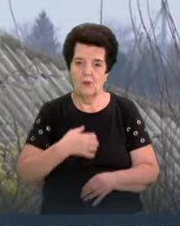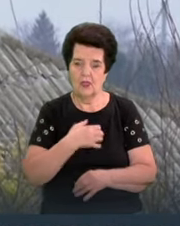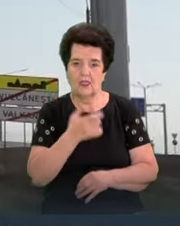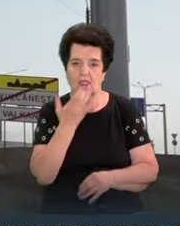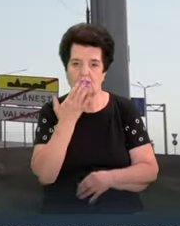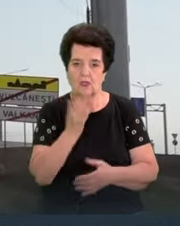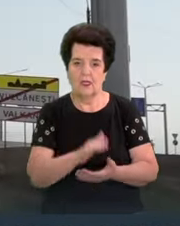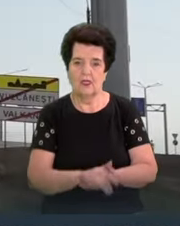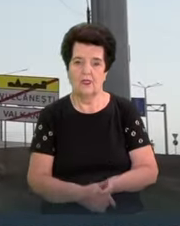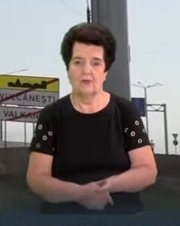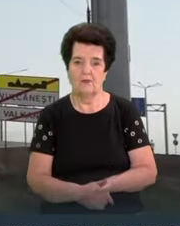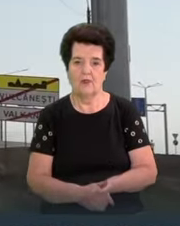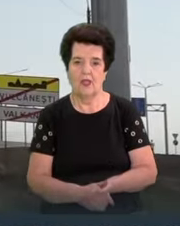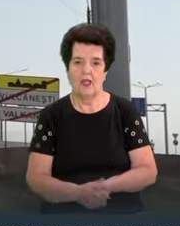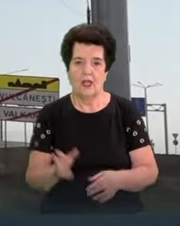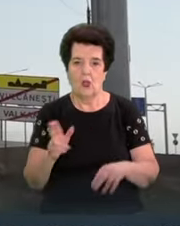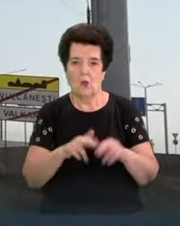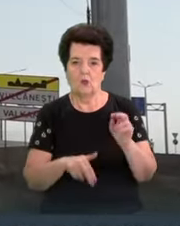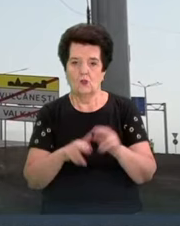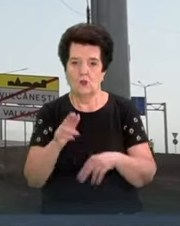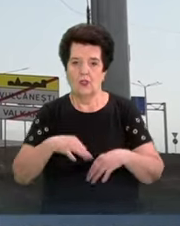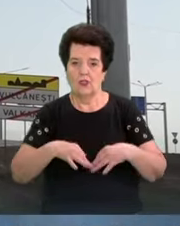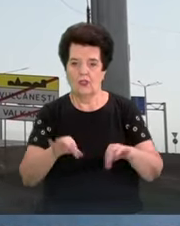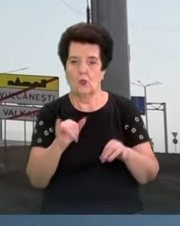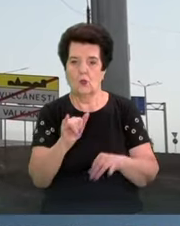națională. Construirea autostrăzii